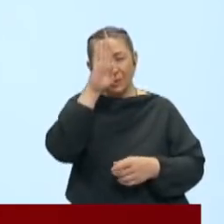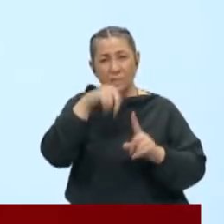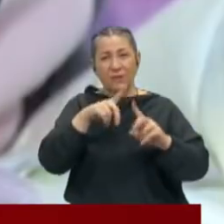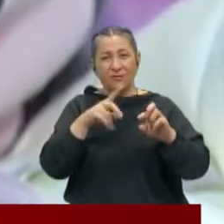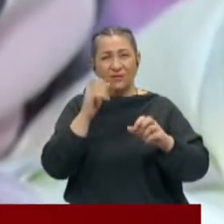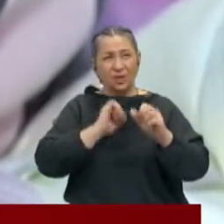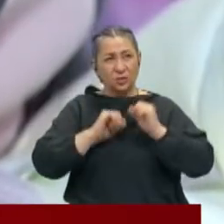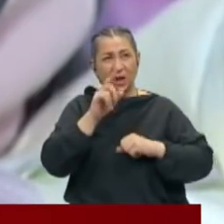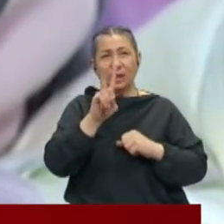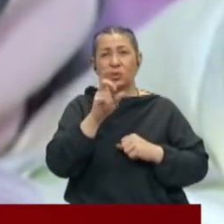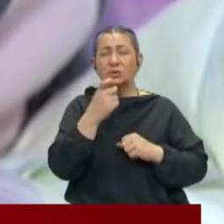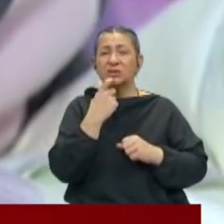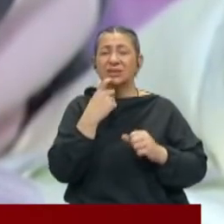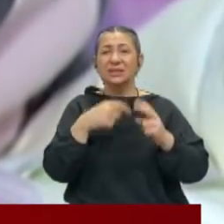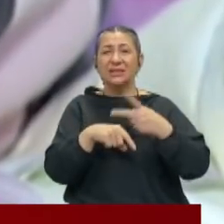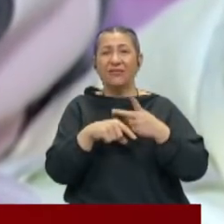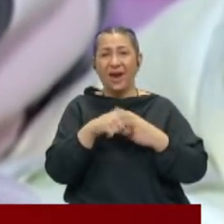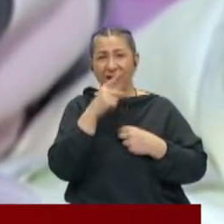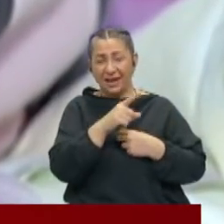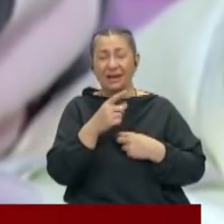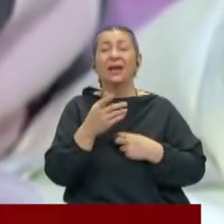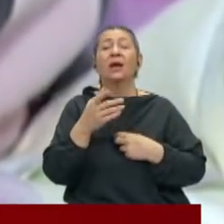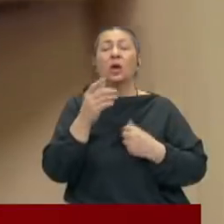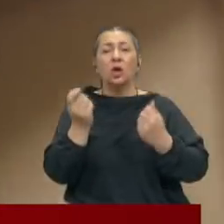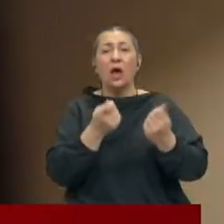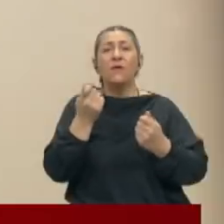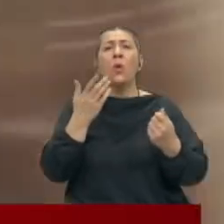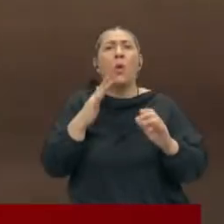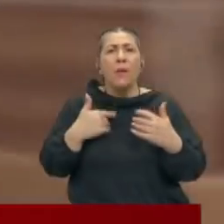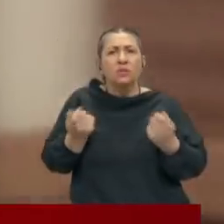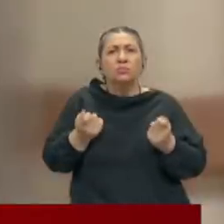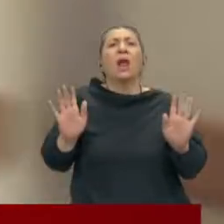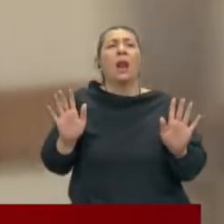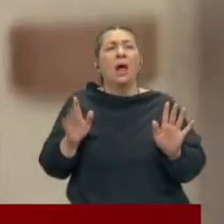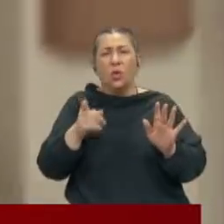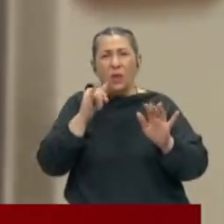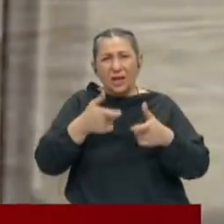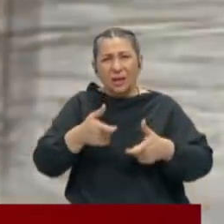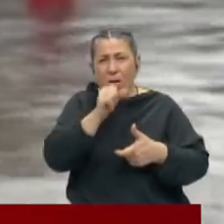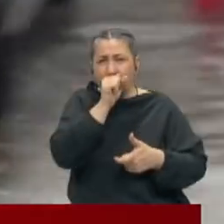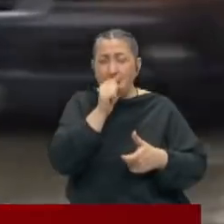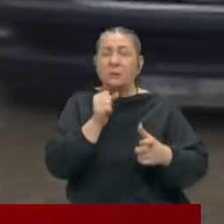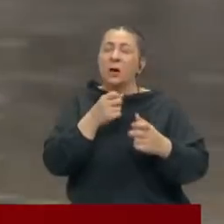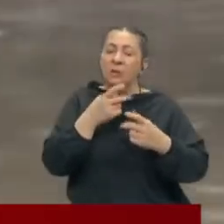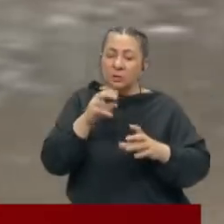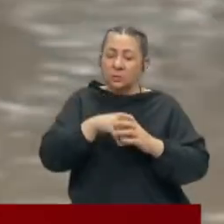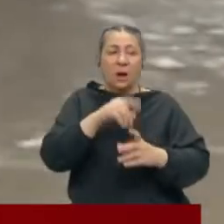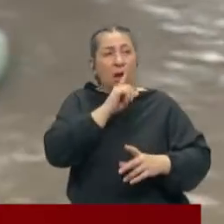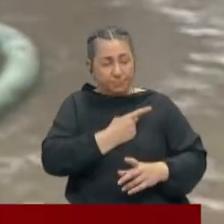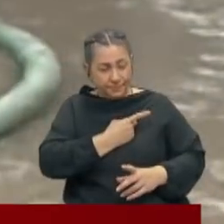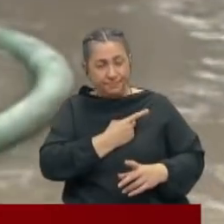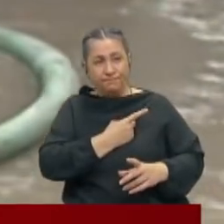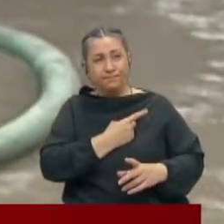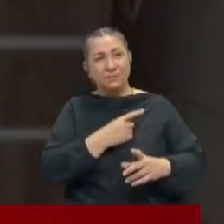Fakültesi'nde 29 yaşındaki Zafer Açıkgözoğlu görevi olmadığı halde tıkanan kanalizasyonu açmak için